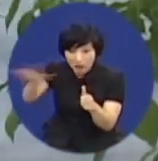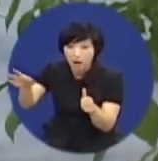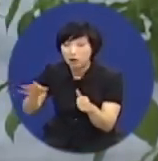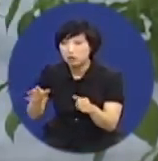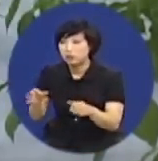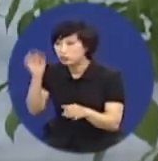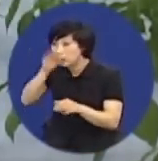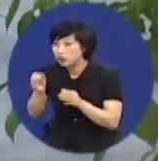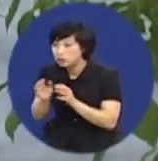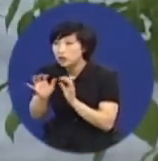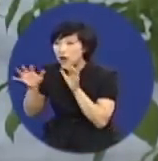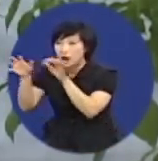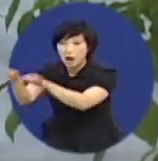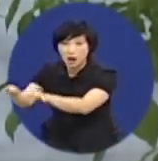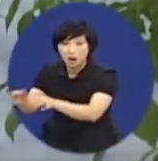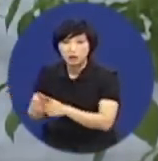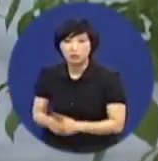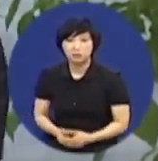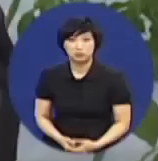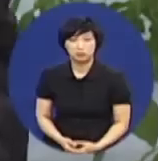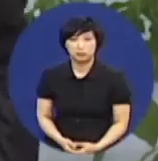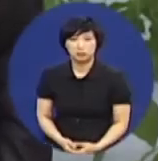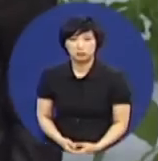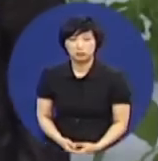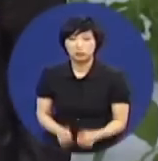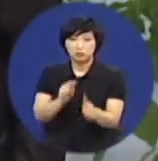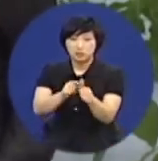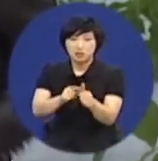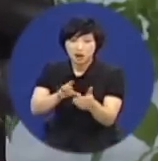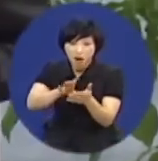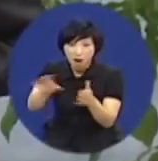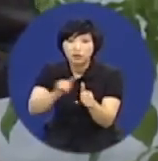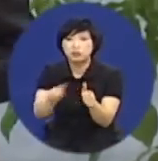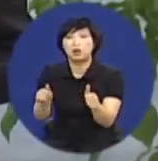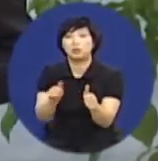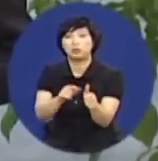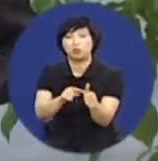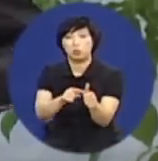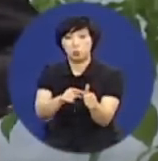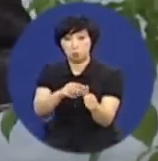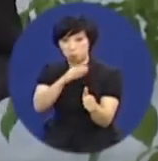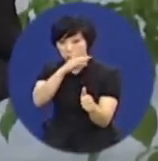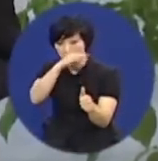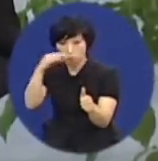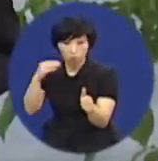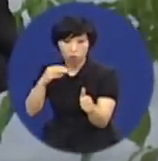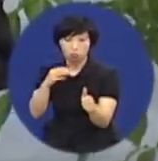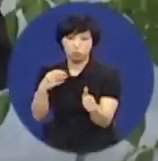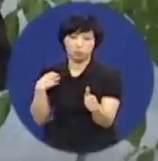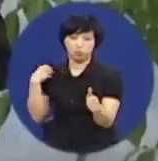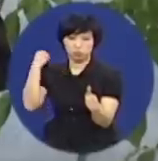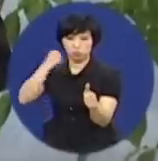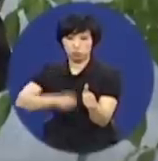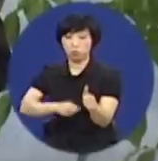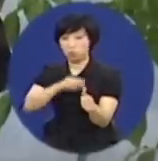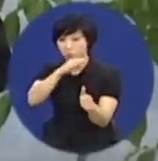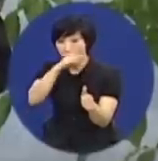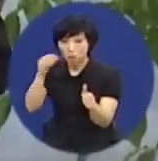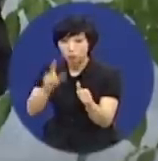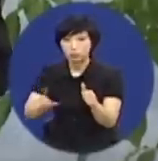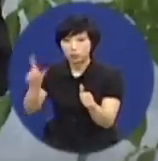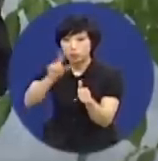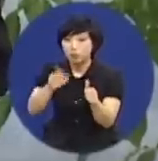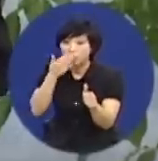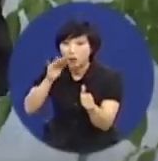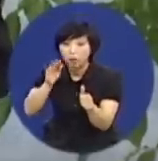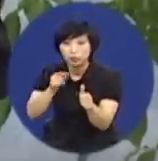その男から出て、豚の群れに入ってしまい、悪霊の去った男は、精神が戻って着物を